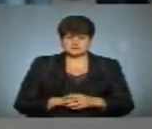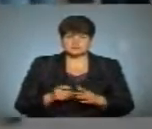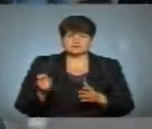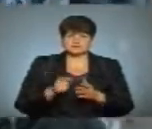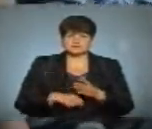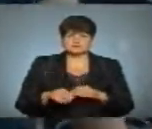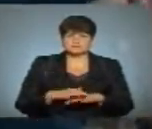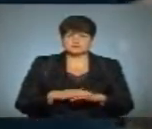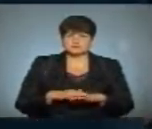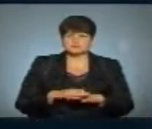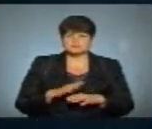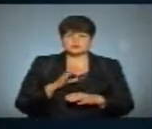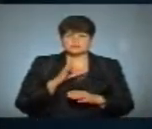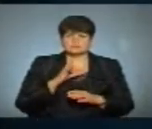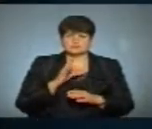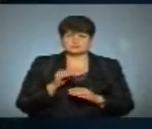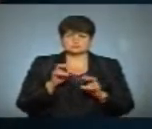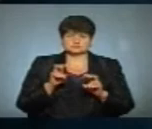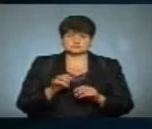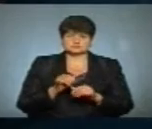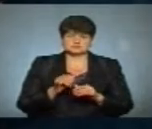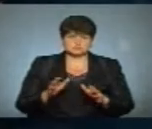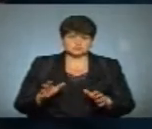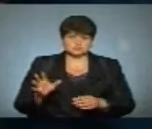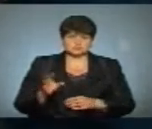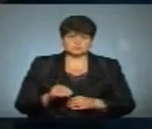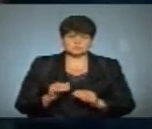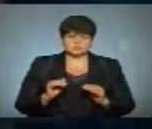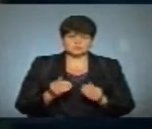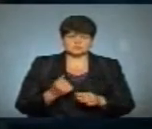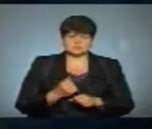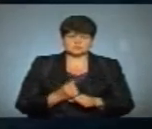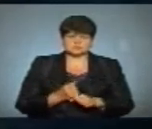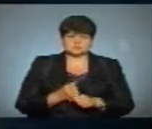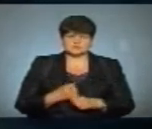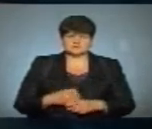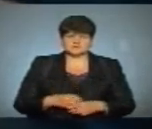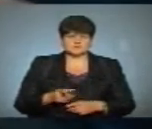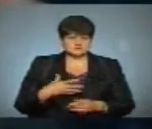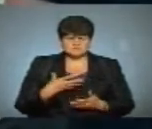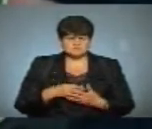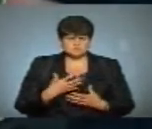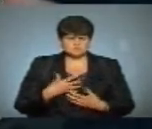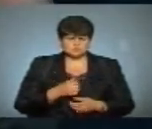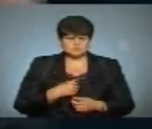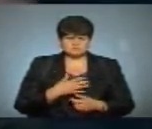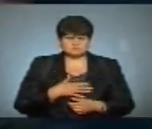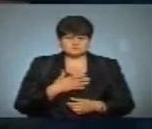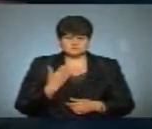Закривають базари, в маршрутку не можна сісти, всім обмеження роблять. Не знаю. А ви за своє здоров'я не